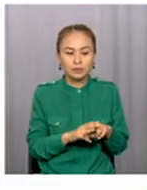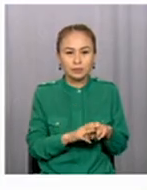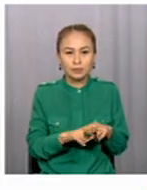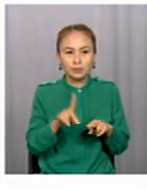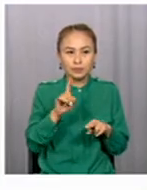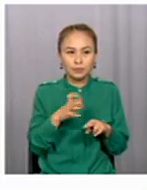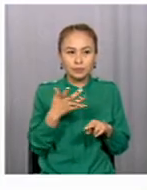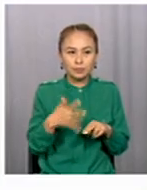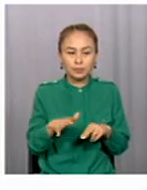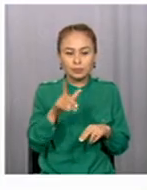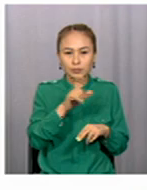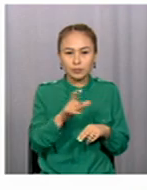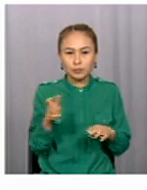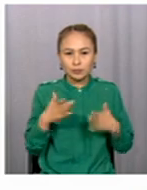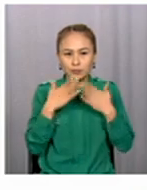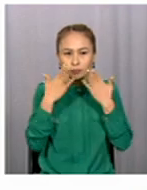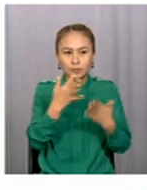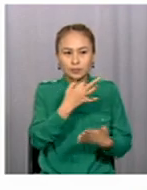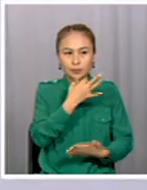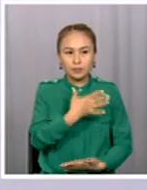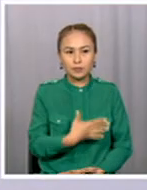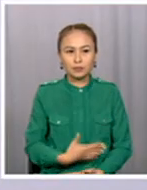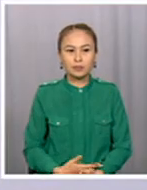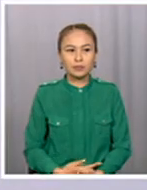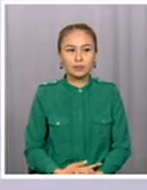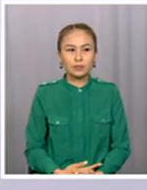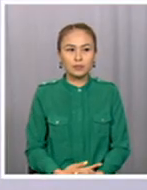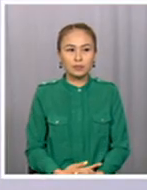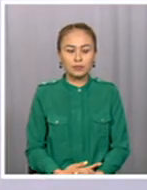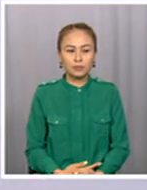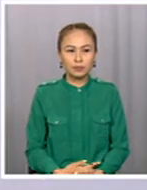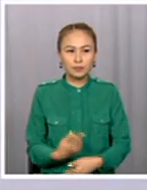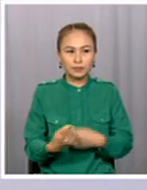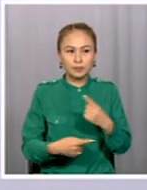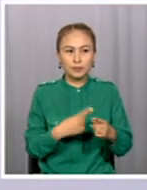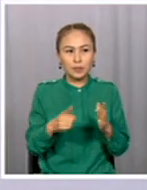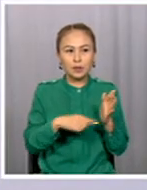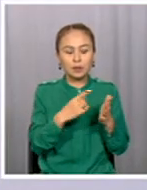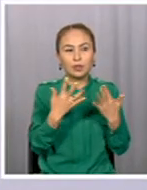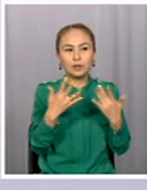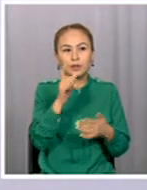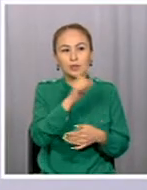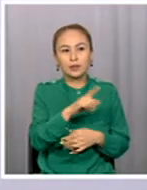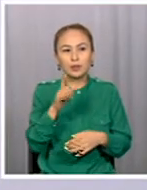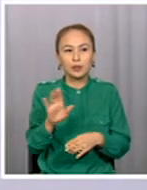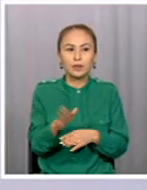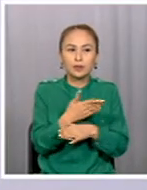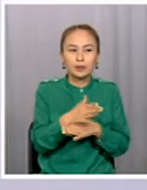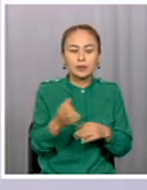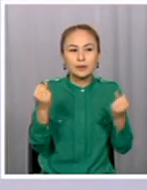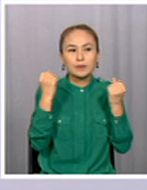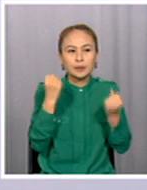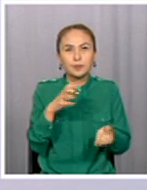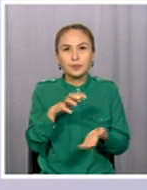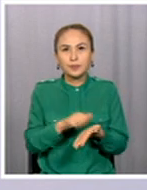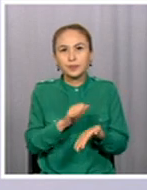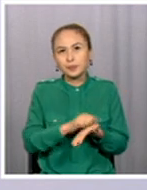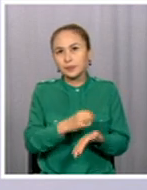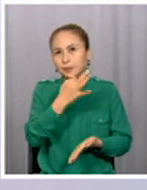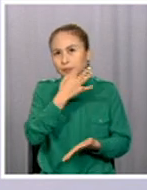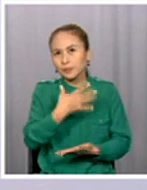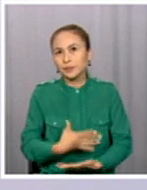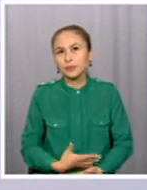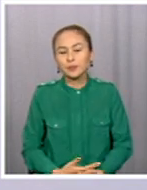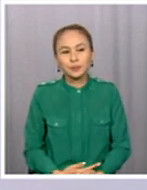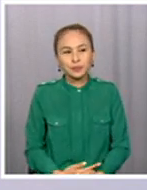адам кітап оқығанды ұнатады екен. Келесі сұрақ, қанша адам серуендеу мен спорттық жаттығуларды